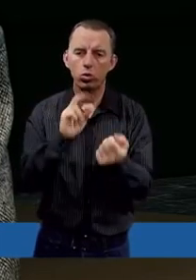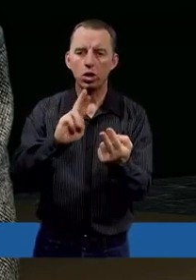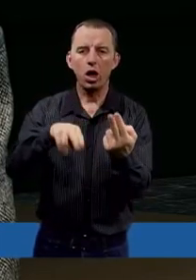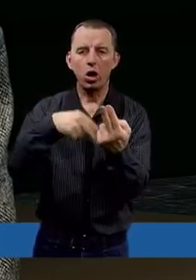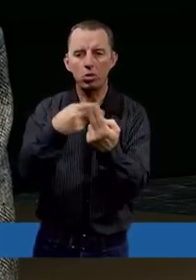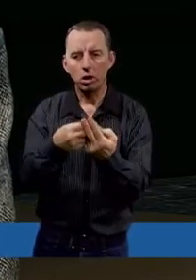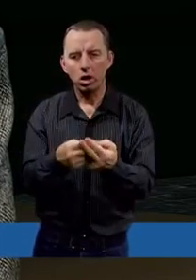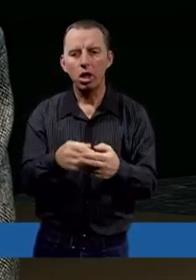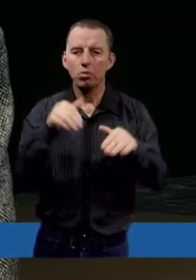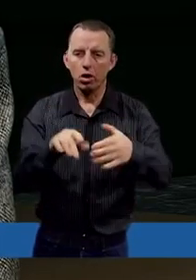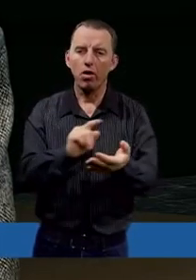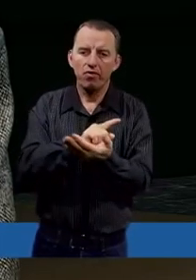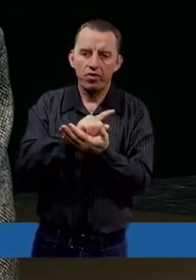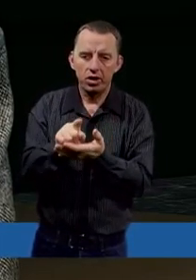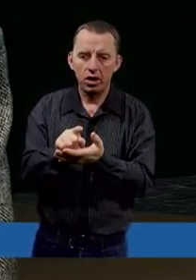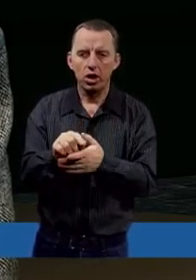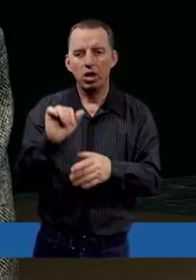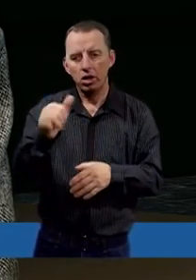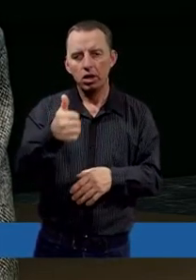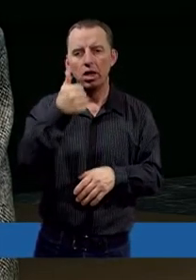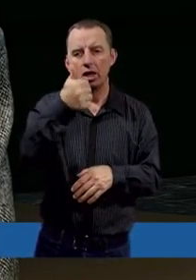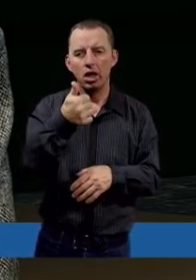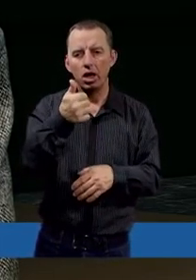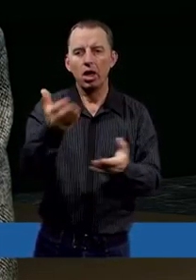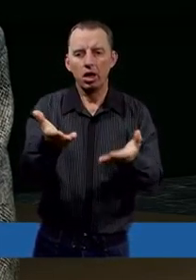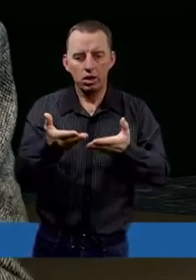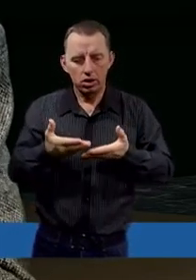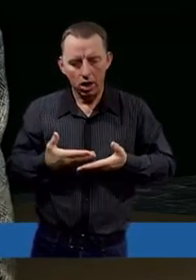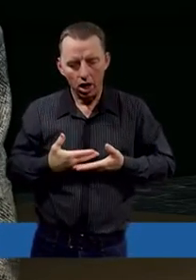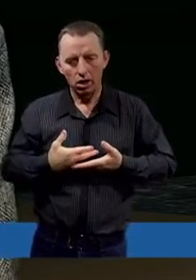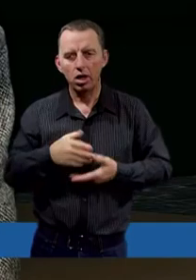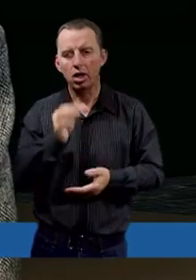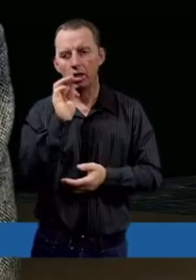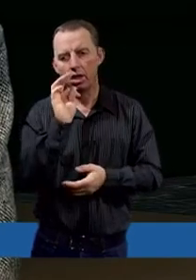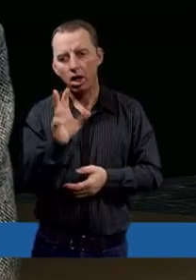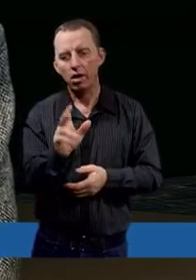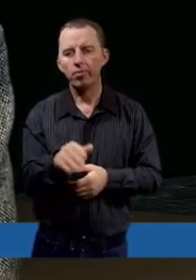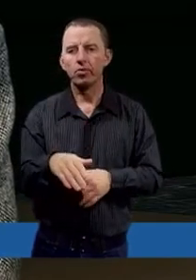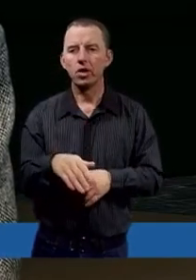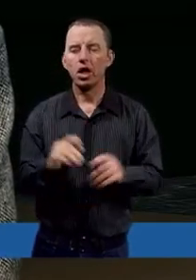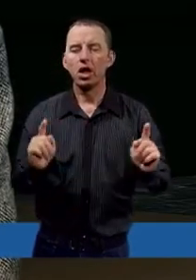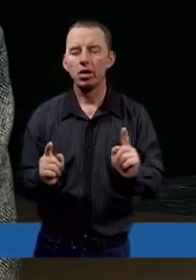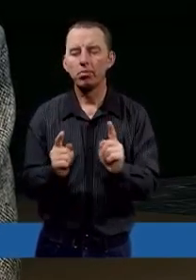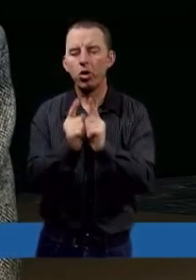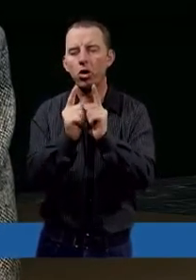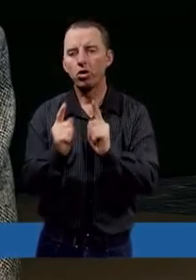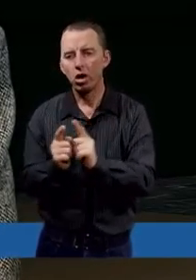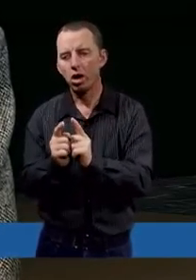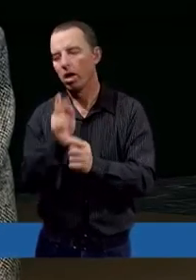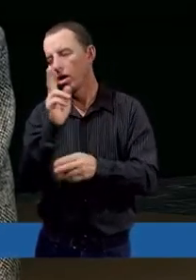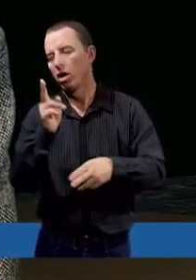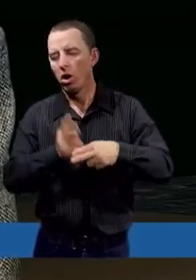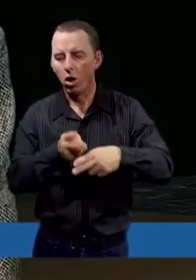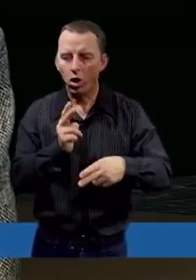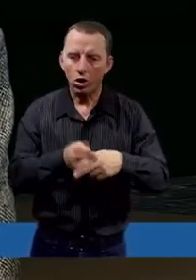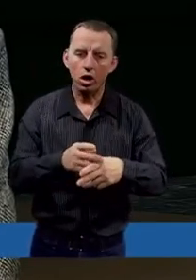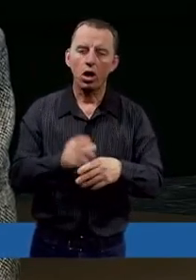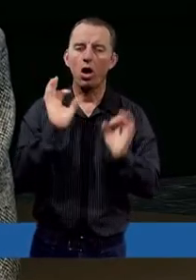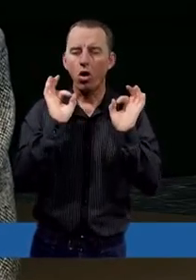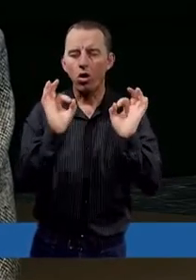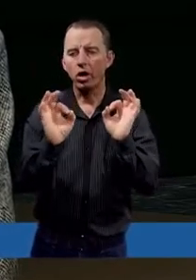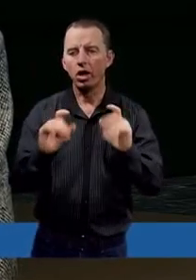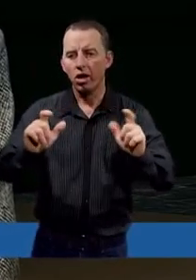ale to może wynikać jakby jeszcze z jednego, daje nam taki przykład, że spotykamy się z konkretną chorobą, z konkretnym